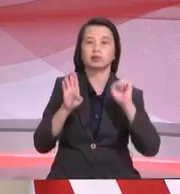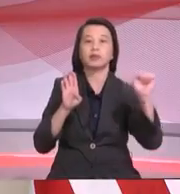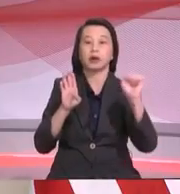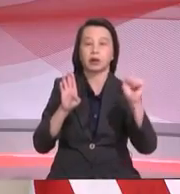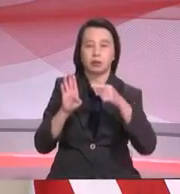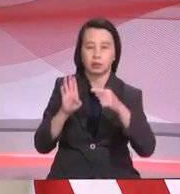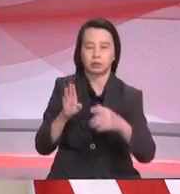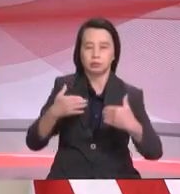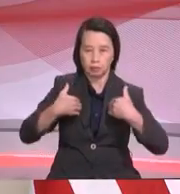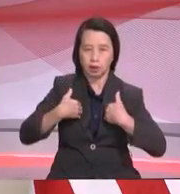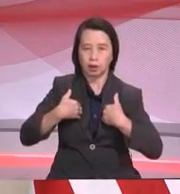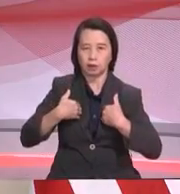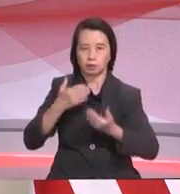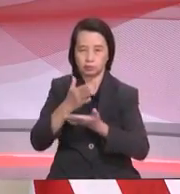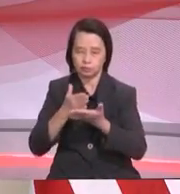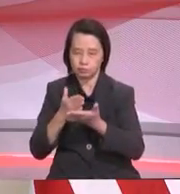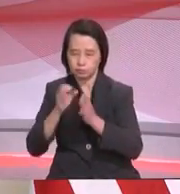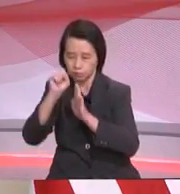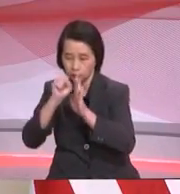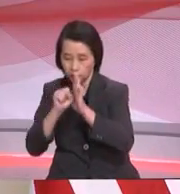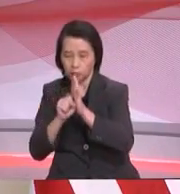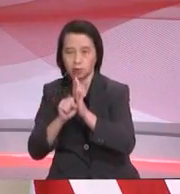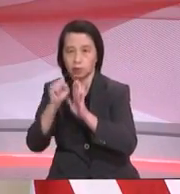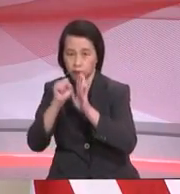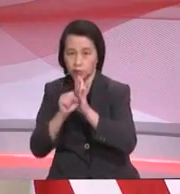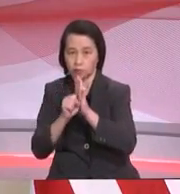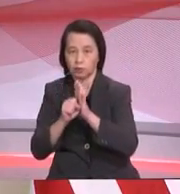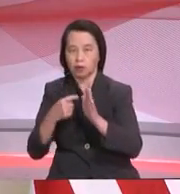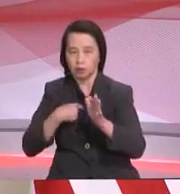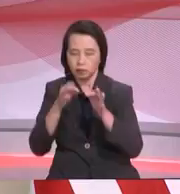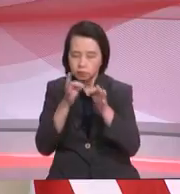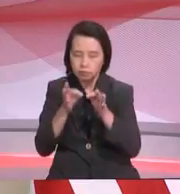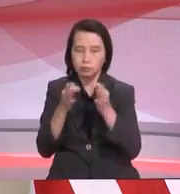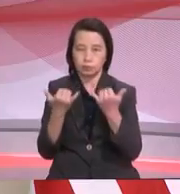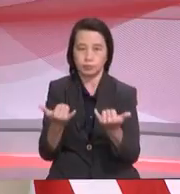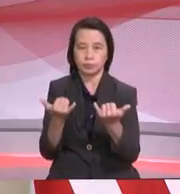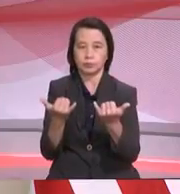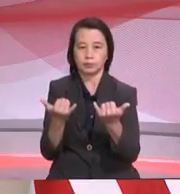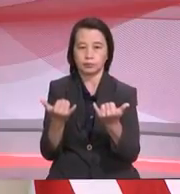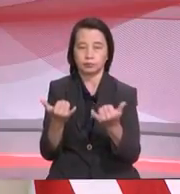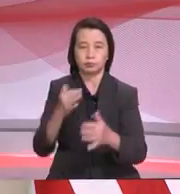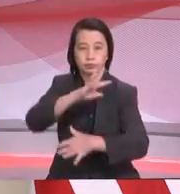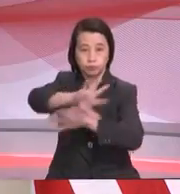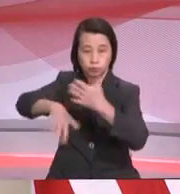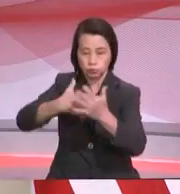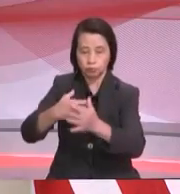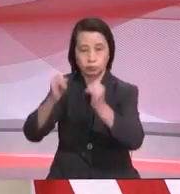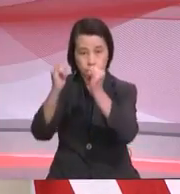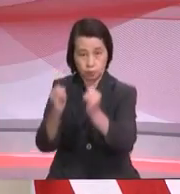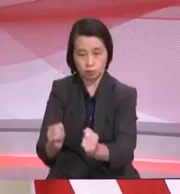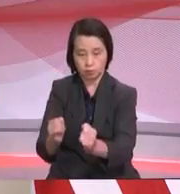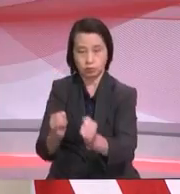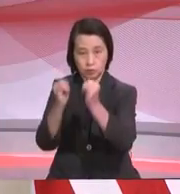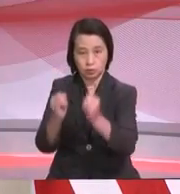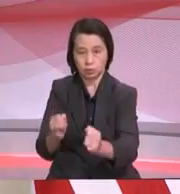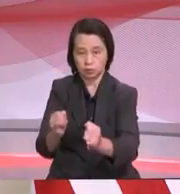Ada beberapa syarat tentang perjalanan yang ingin saya sebutkan pada hari ini. Semua individu yang